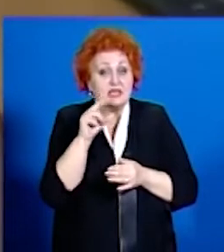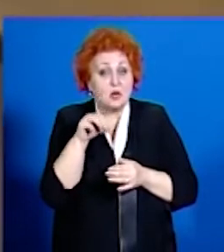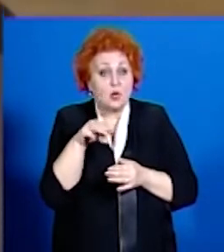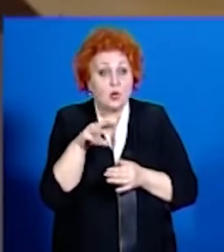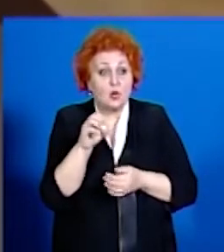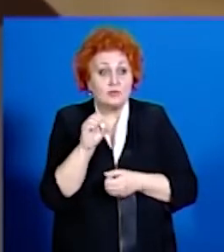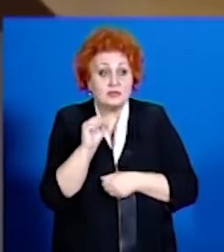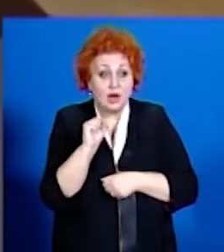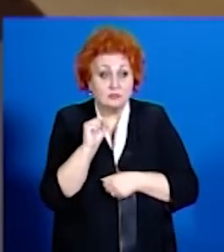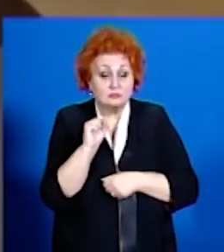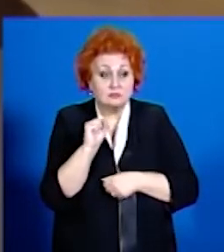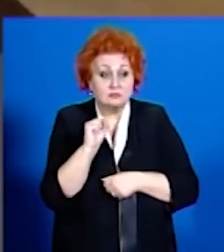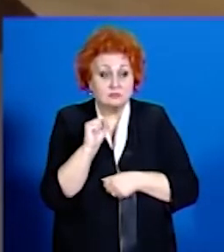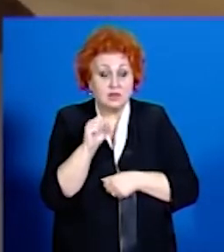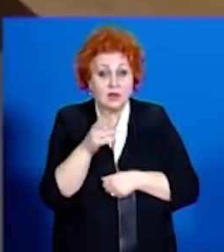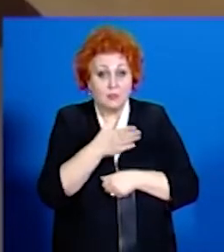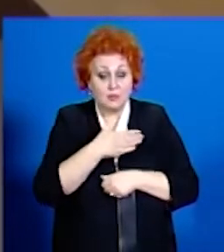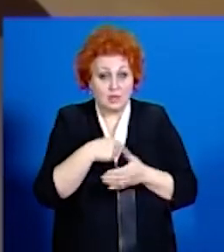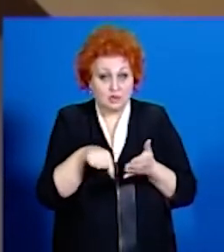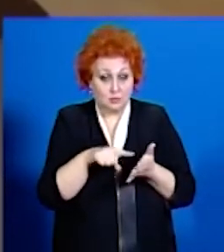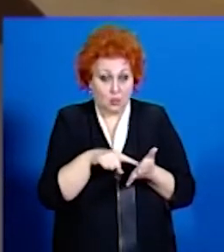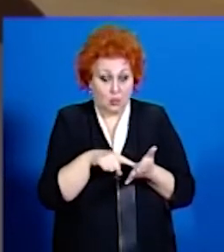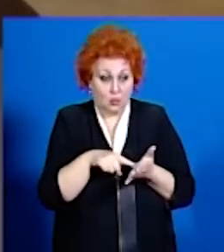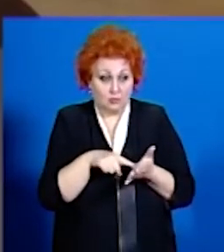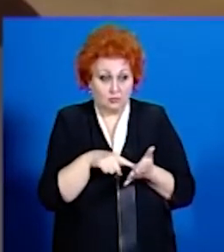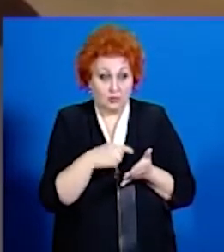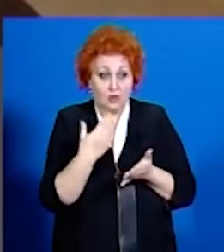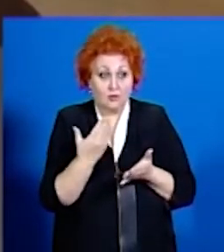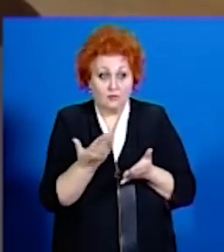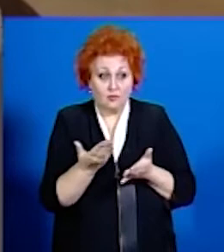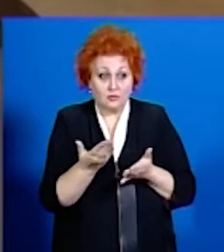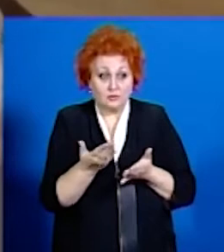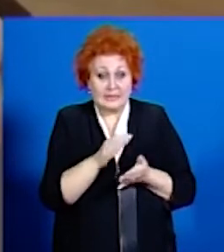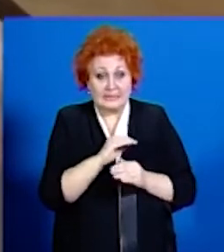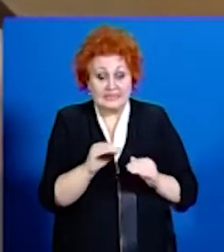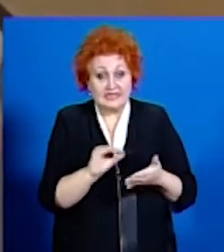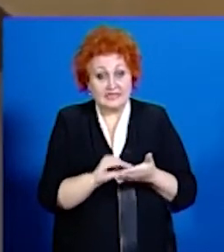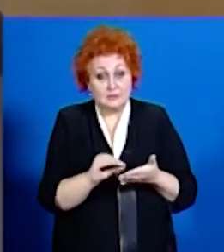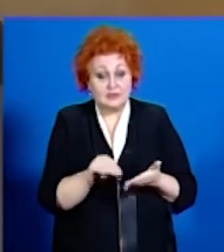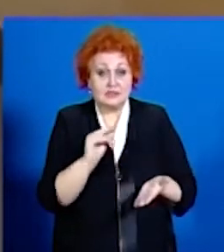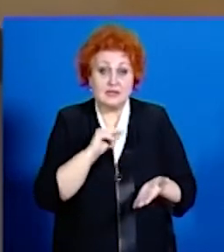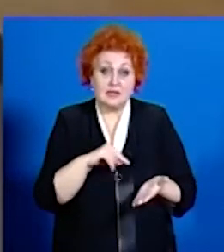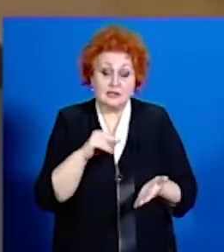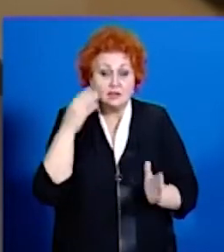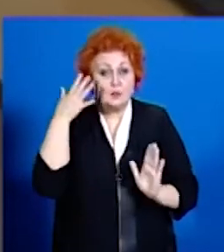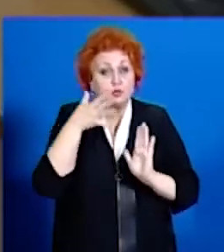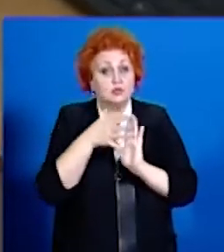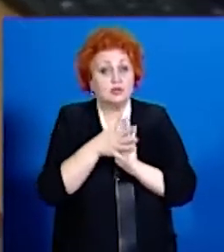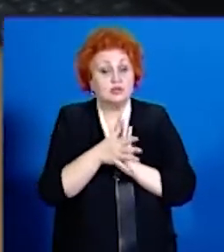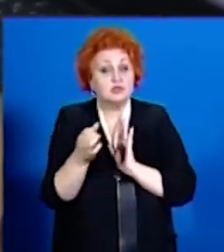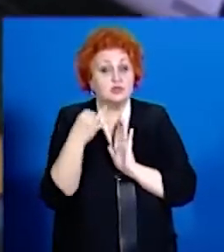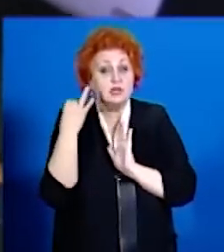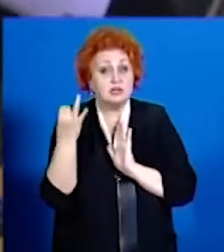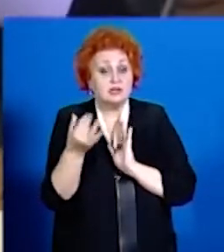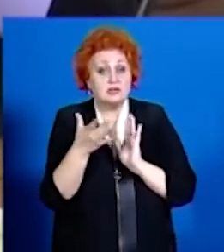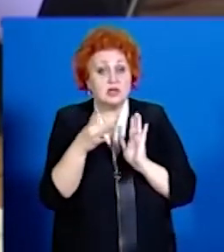до Я, путеводитель по нашему городу». Вот благодаря тому, что дети писали работы, исследовали историю